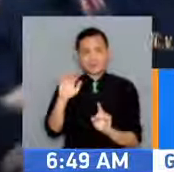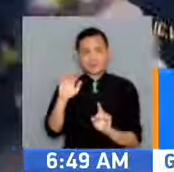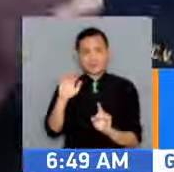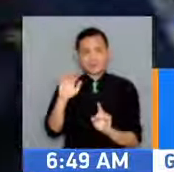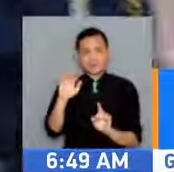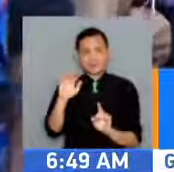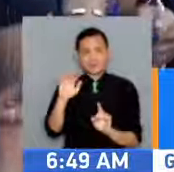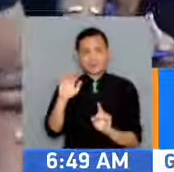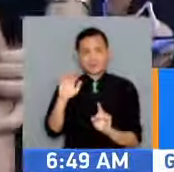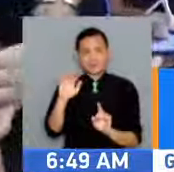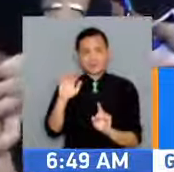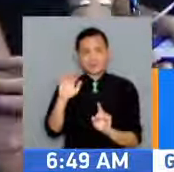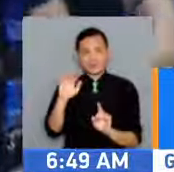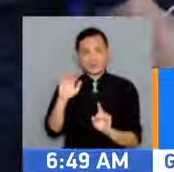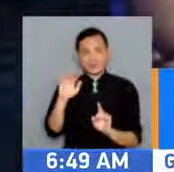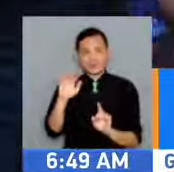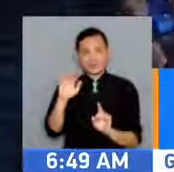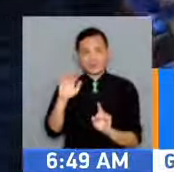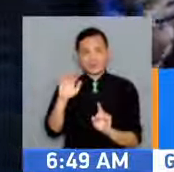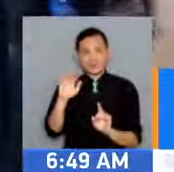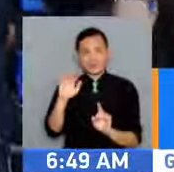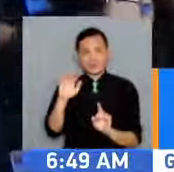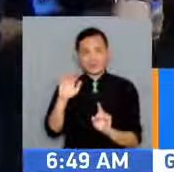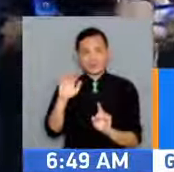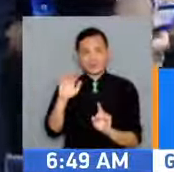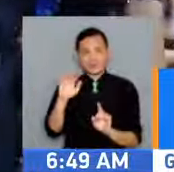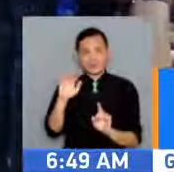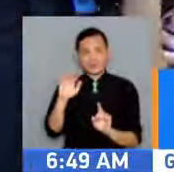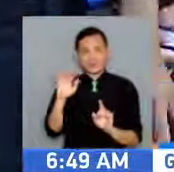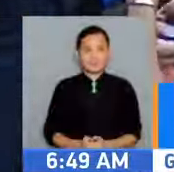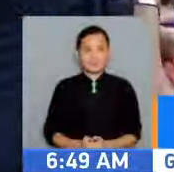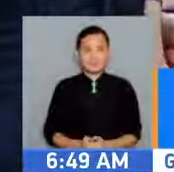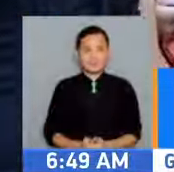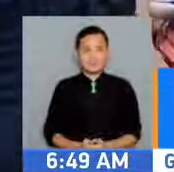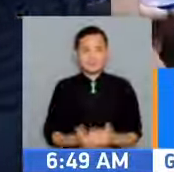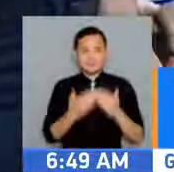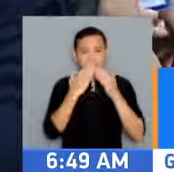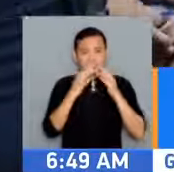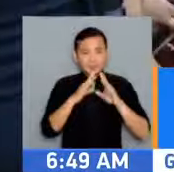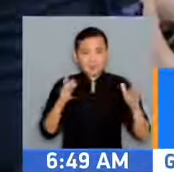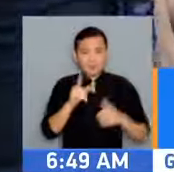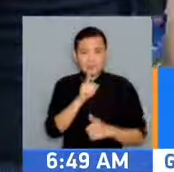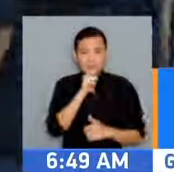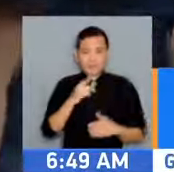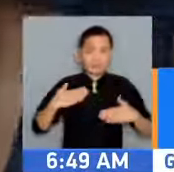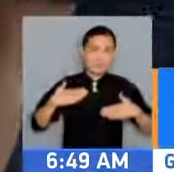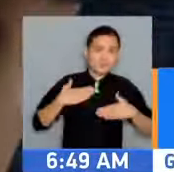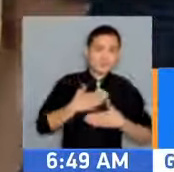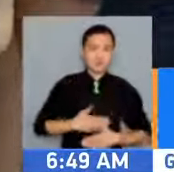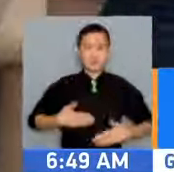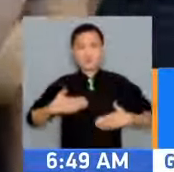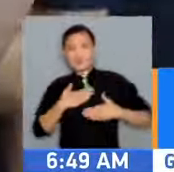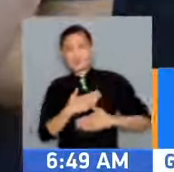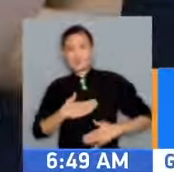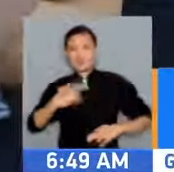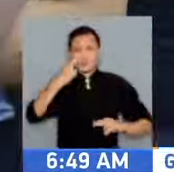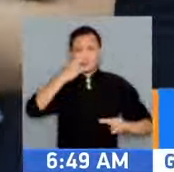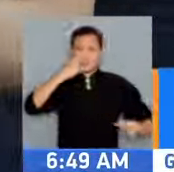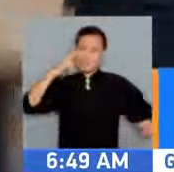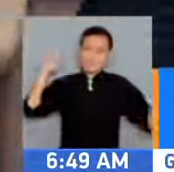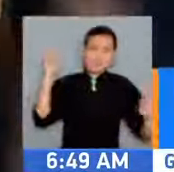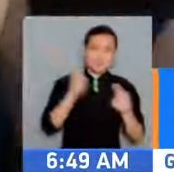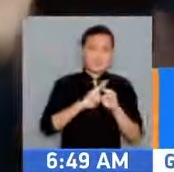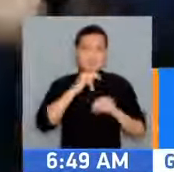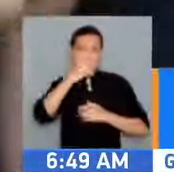Grabe! Let's go! Thank you so much, Grace! Nood na ko! Sobrang saya ng mga bisipis! Masaya ba kayo?